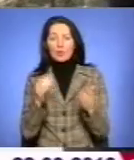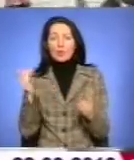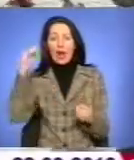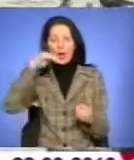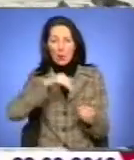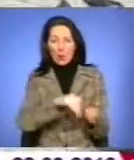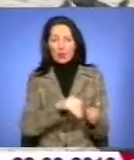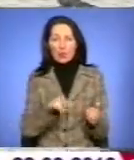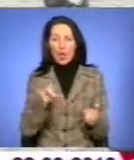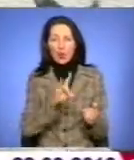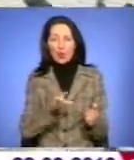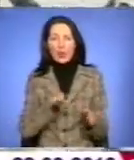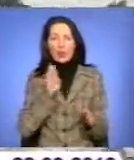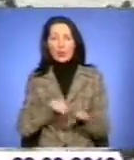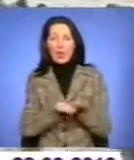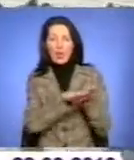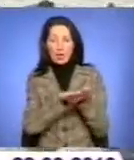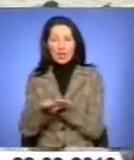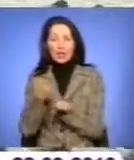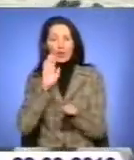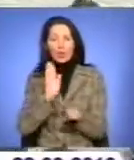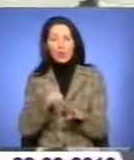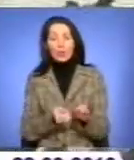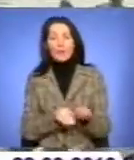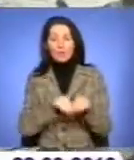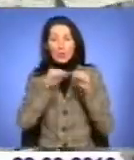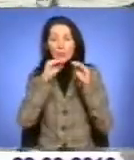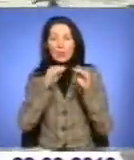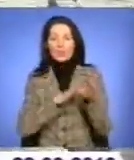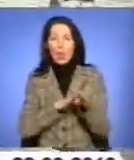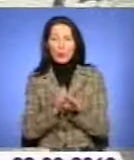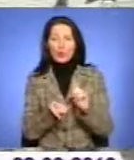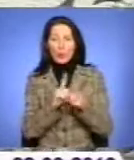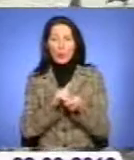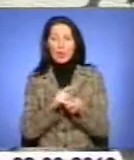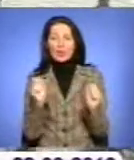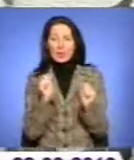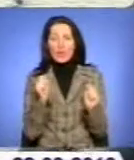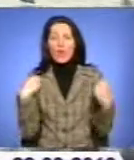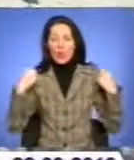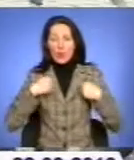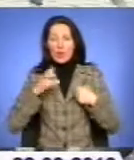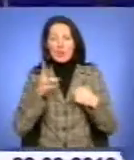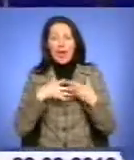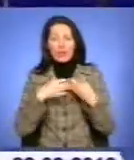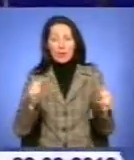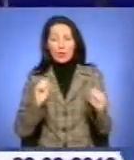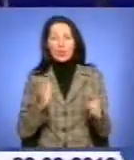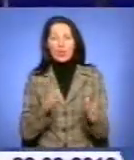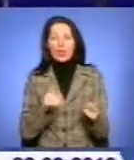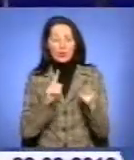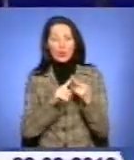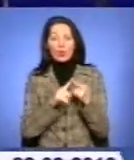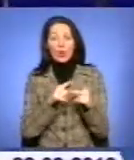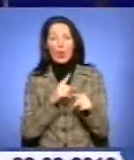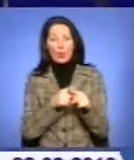підніматися. Отже, повністю змінити зимовий одяг на весняний ми зможемо лише у другій декаді квітня. Але